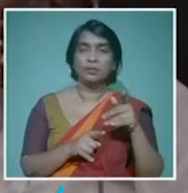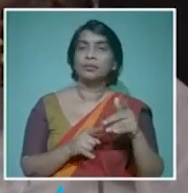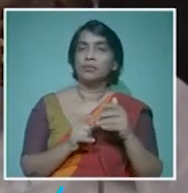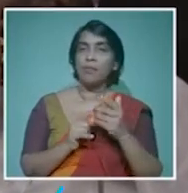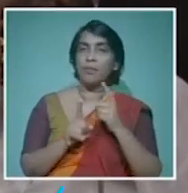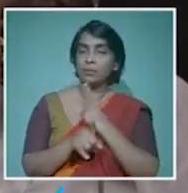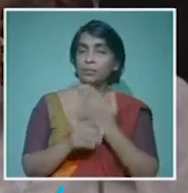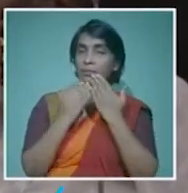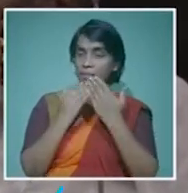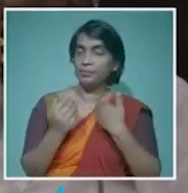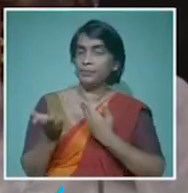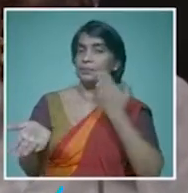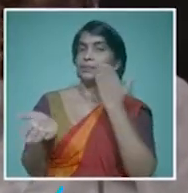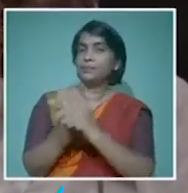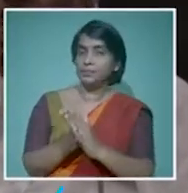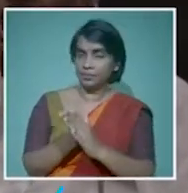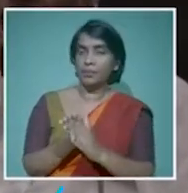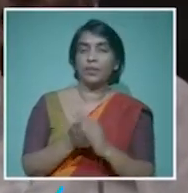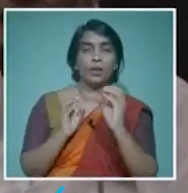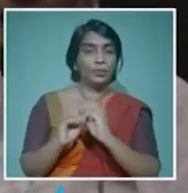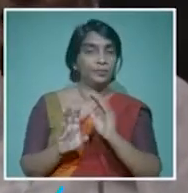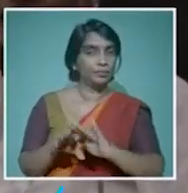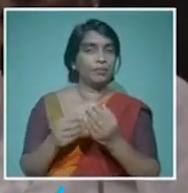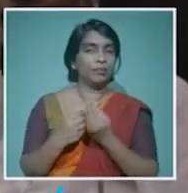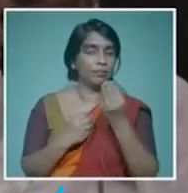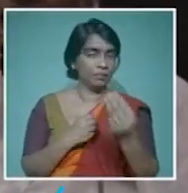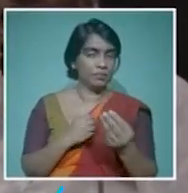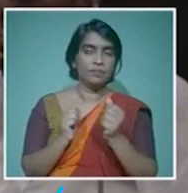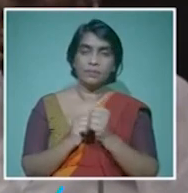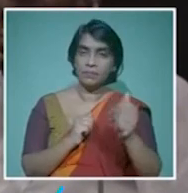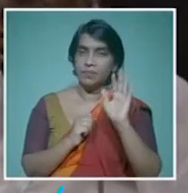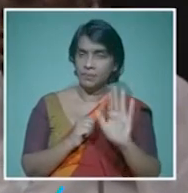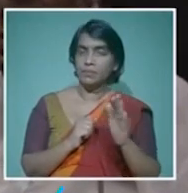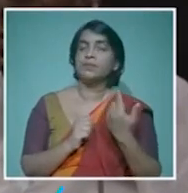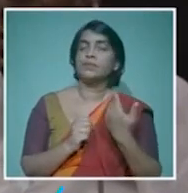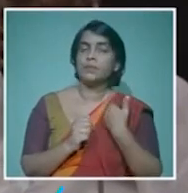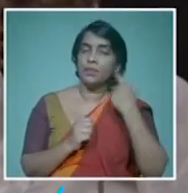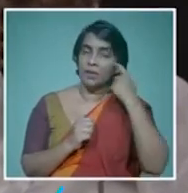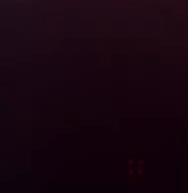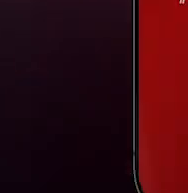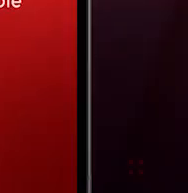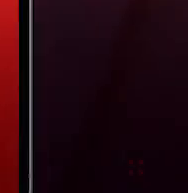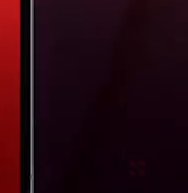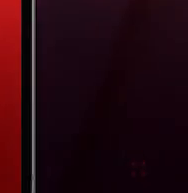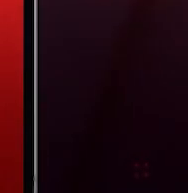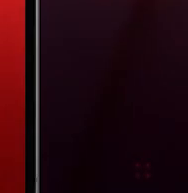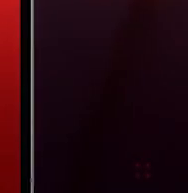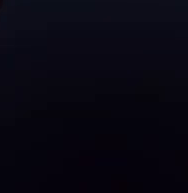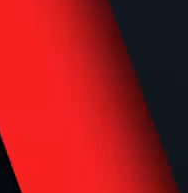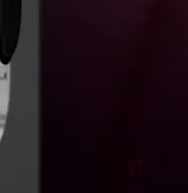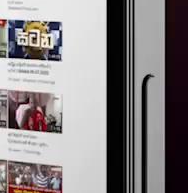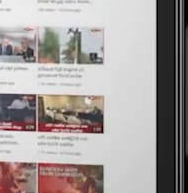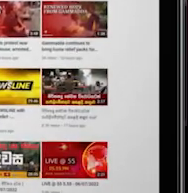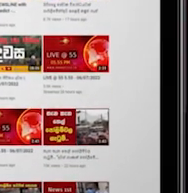පුරෝද උපදේශකවරුන් හරහා අපේ සහයෝගයත් පෙරපාසල් වලට ලබා දෙන්න කටයුතු කරනවා කියන එක මතක් කරනවා මේ අවස්ථාවේ ඇත්ත